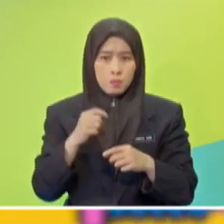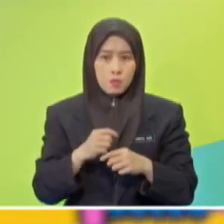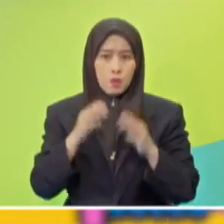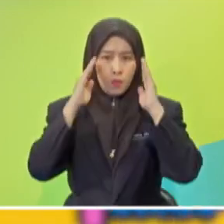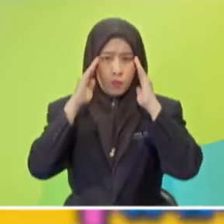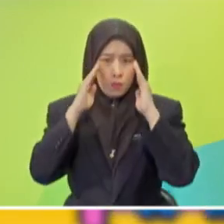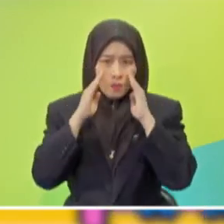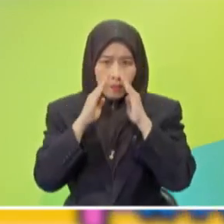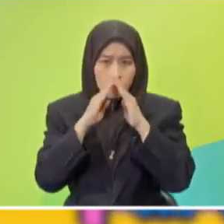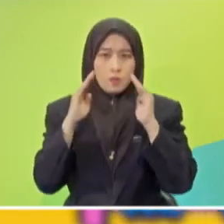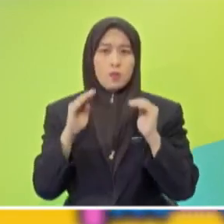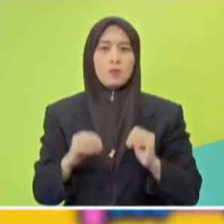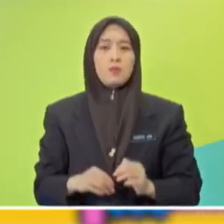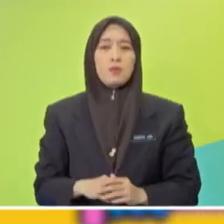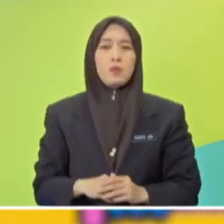oke